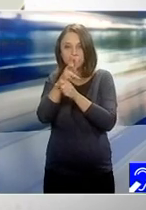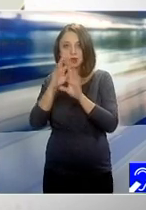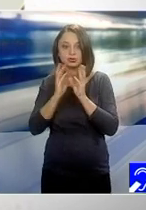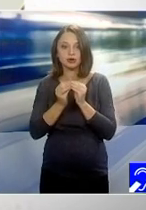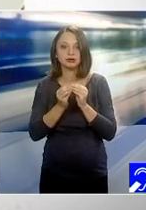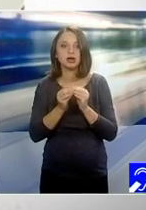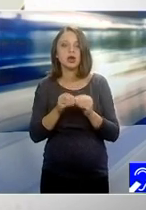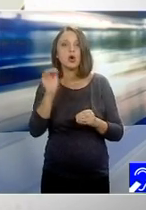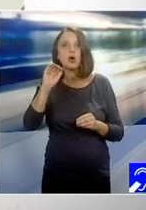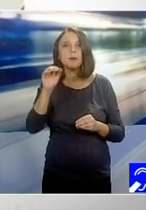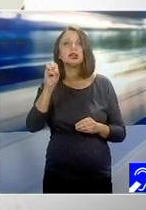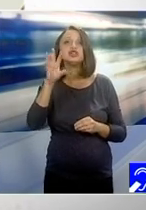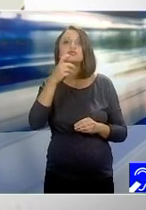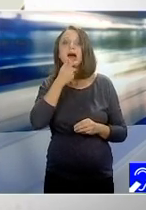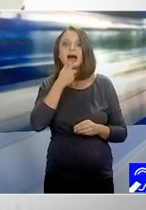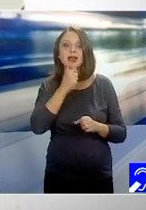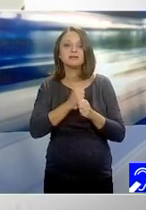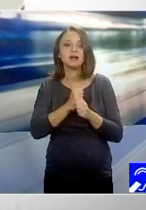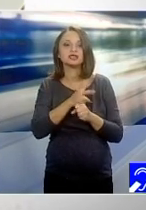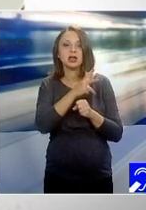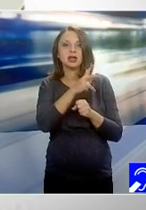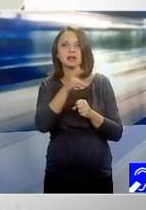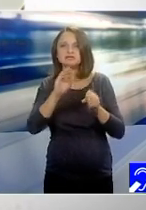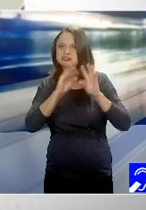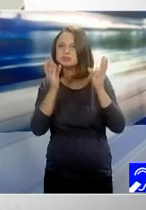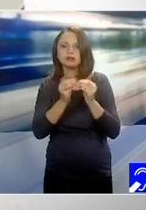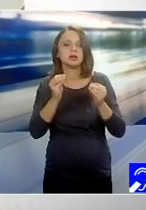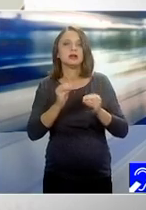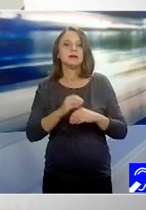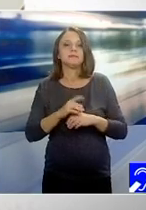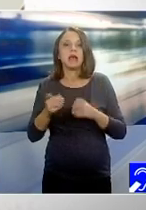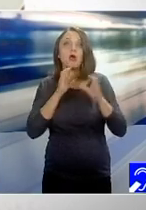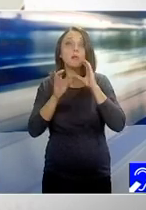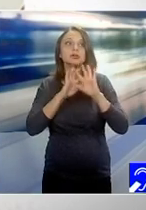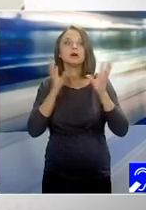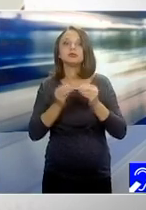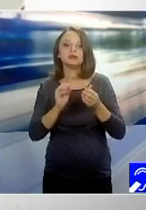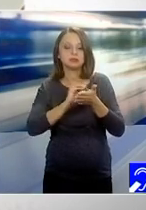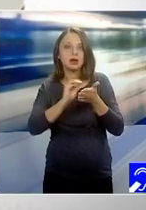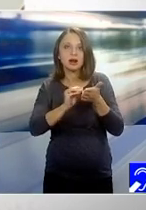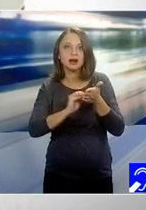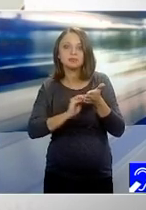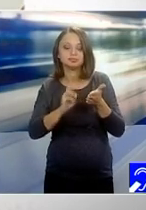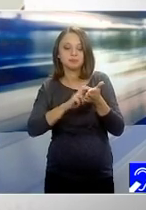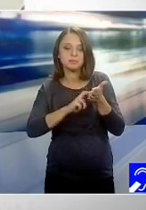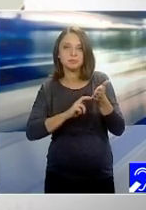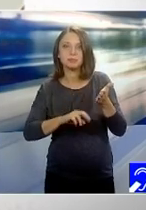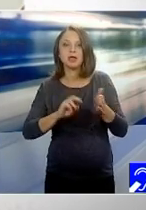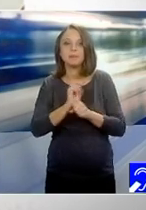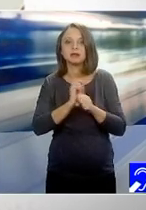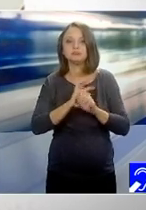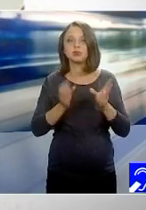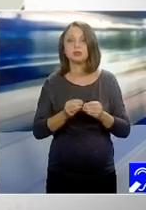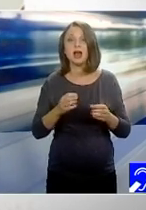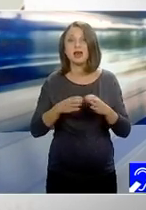ani care face absolut toate înregistrările și comunică cu toată lumea. Deci a fost un soi de, nici nu știu cum să zic, ca un catalizator. Deci am lucrat într-o